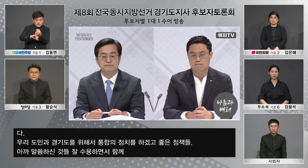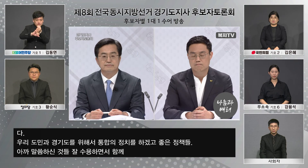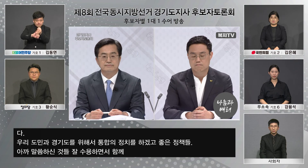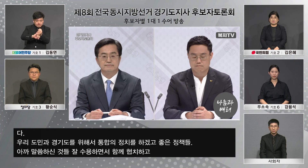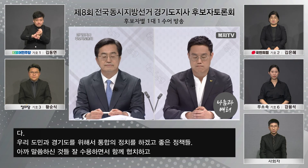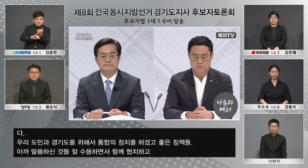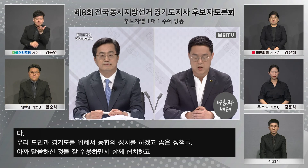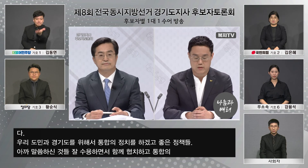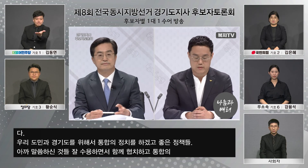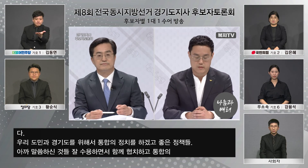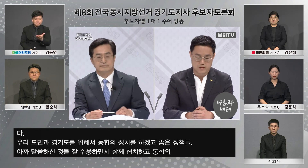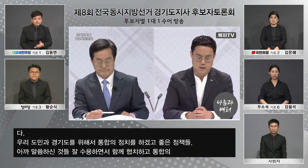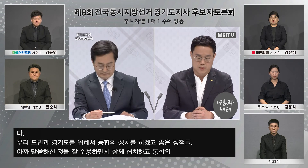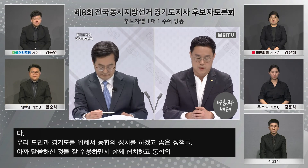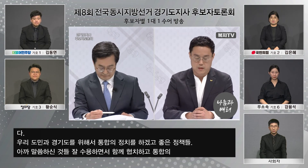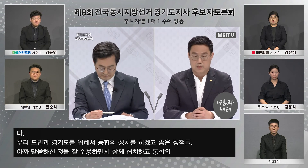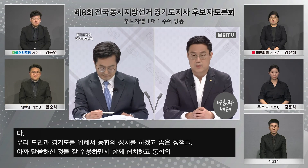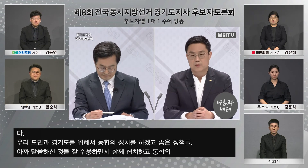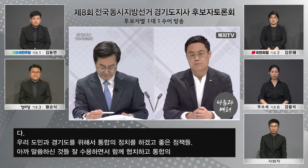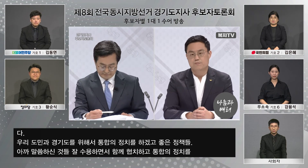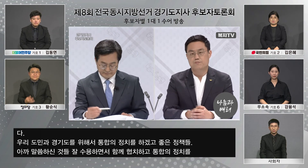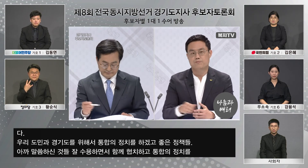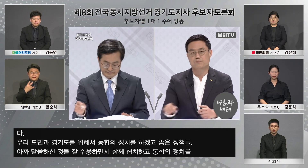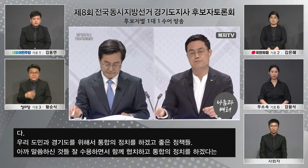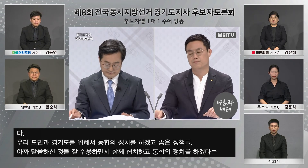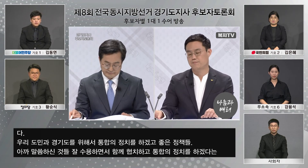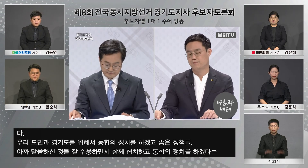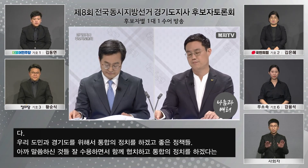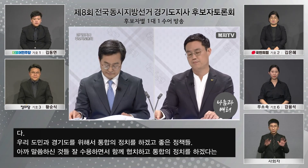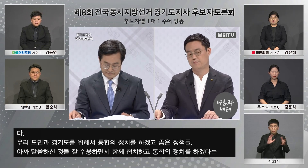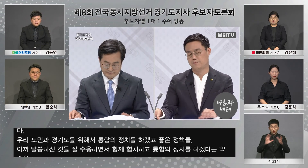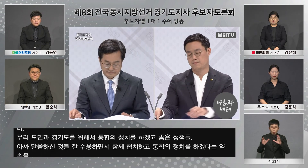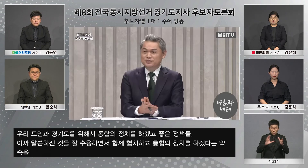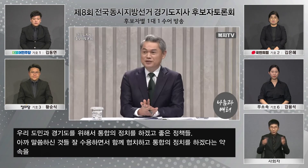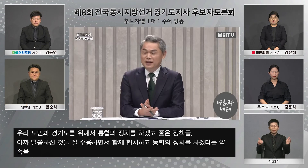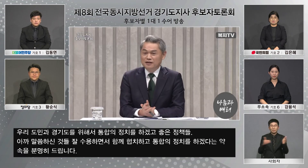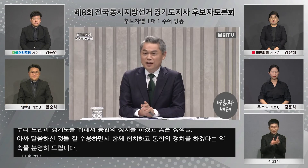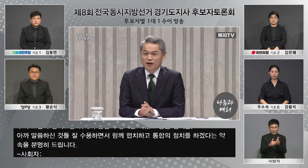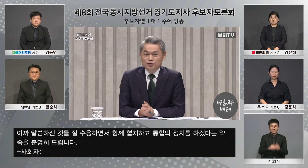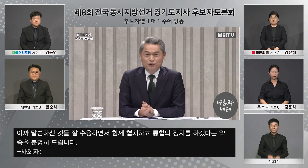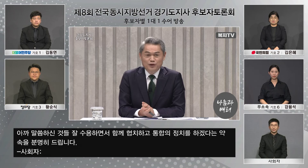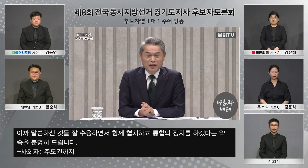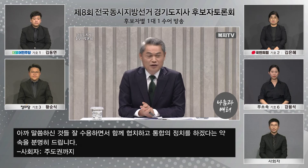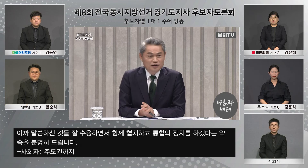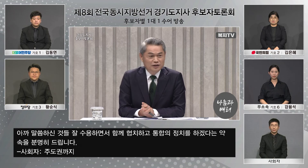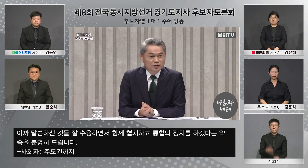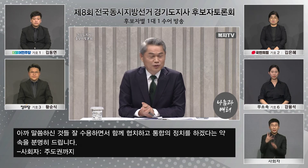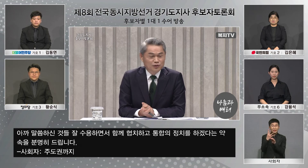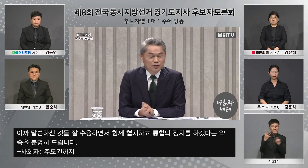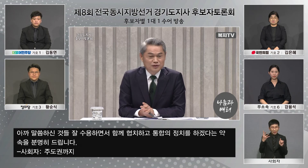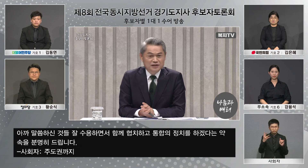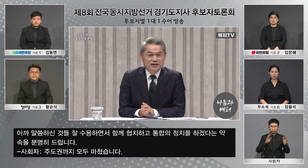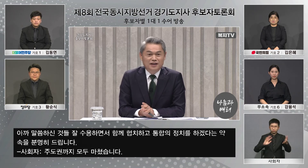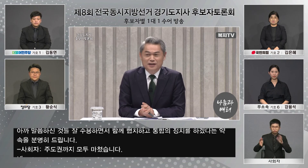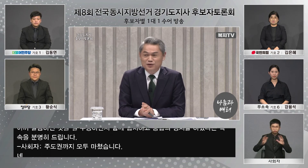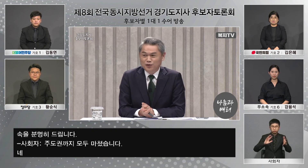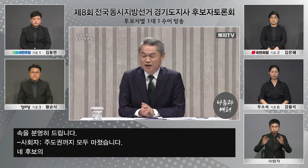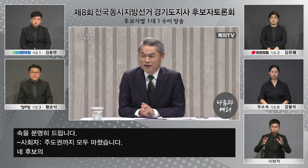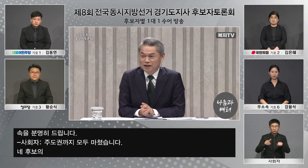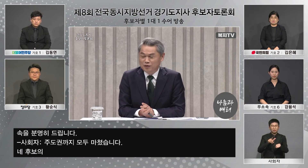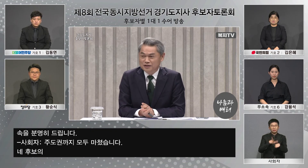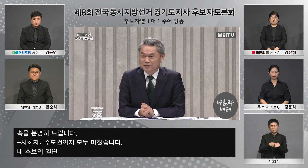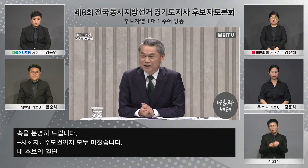드립니다. 네. 네. 주도권 토론까지 모두 마쳤습니다. 네 후보의 열띤 토론으로